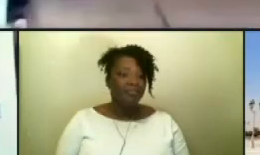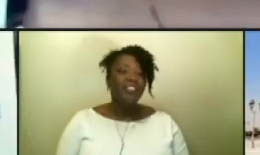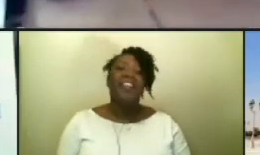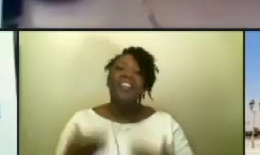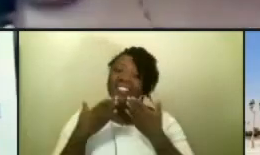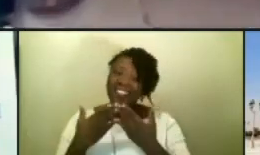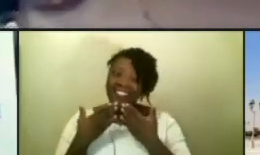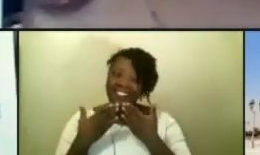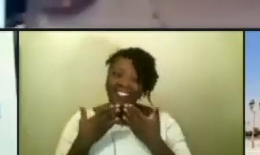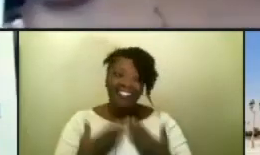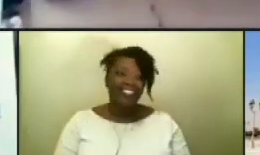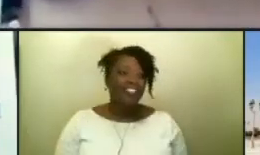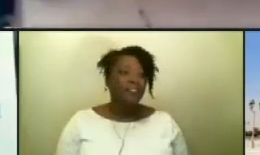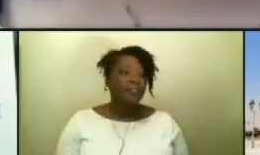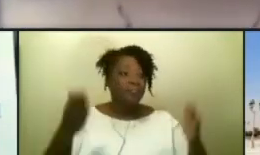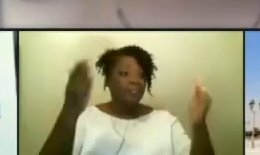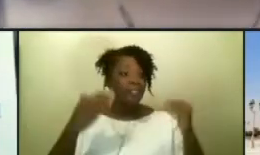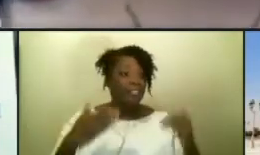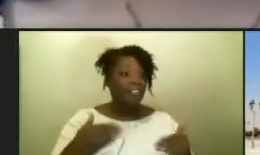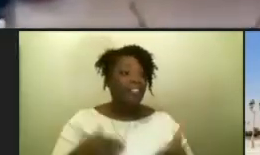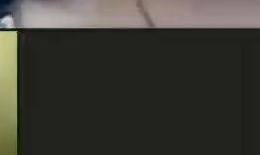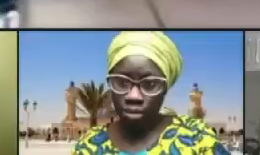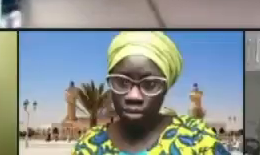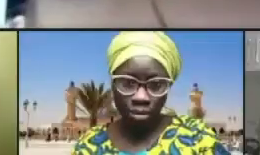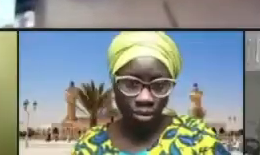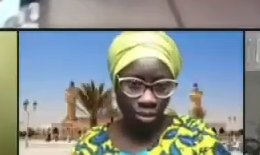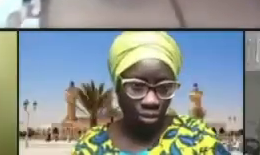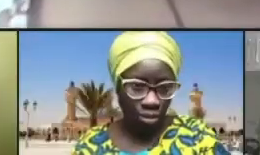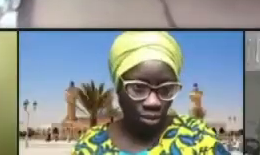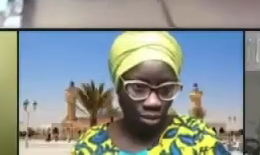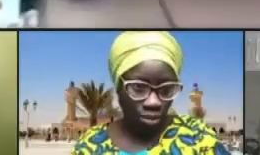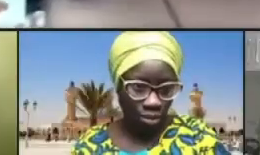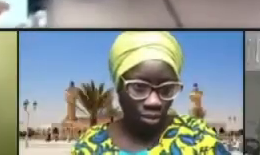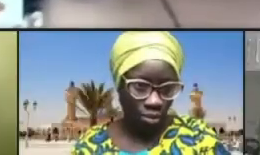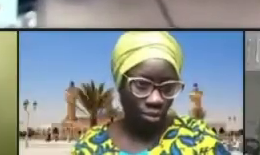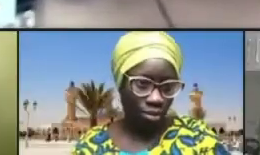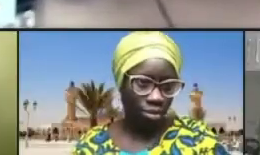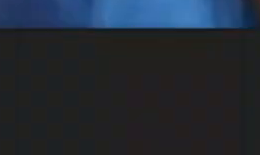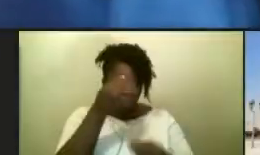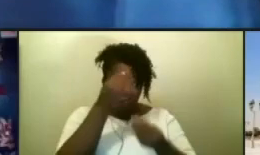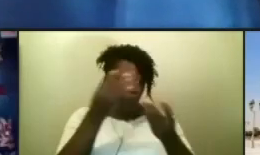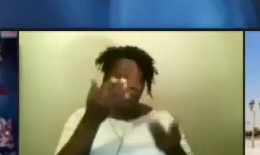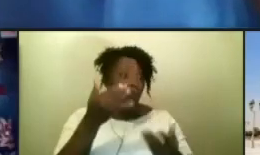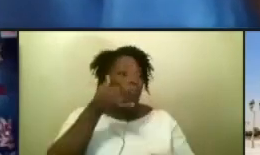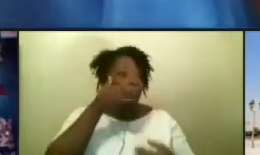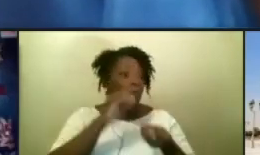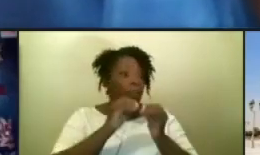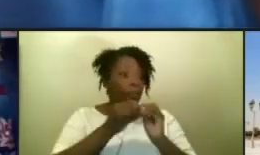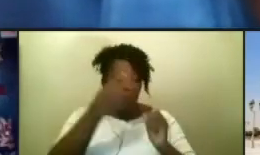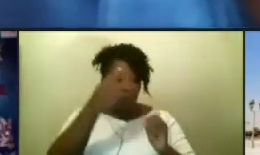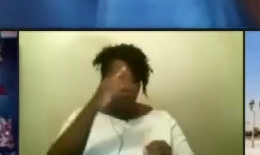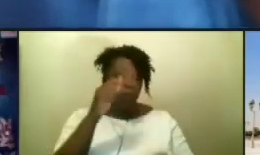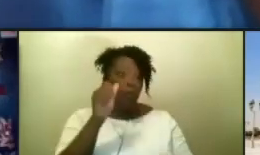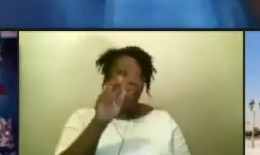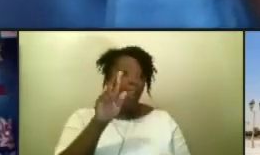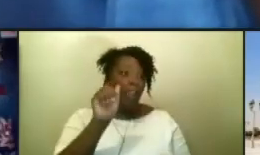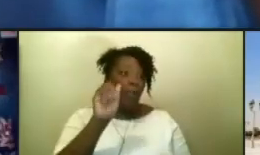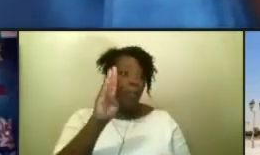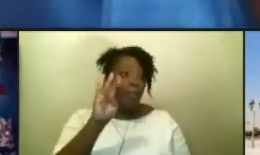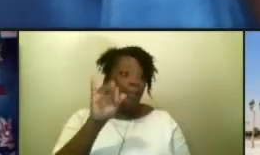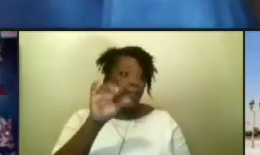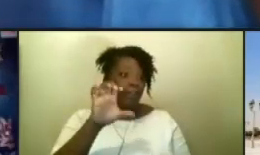Gracias, Gloria. Saeed, please share the phone number for Arabic translation. إن كنت بحاجة للترجمة إلى اللغة